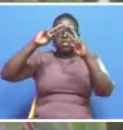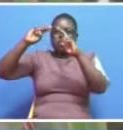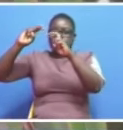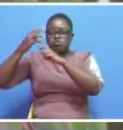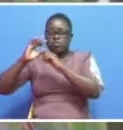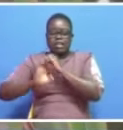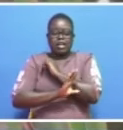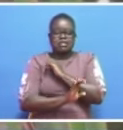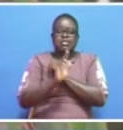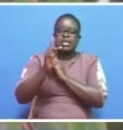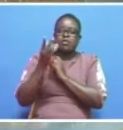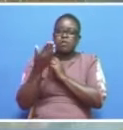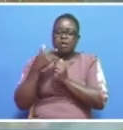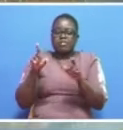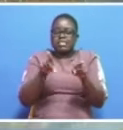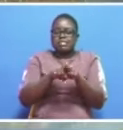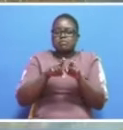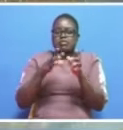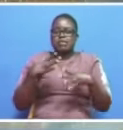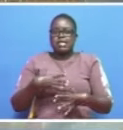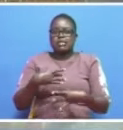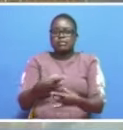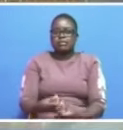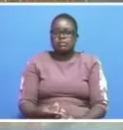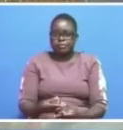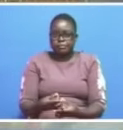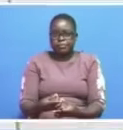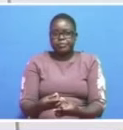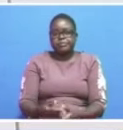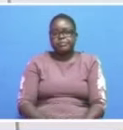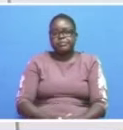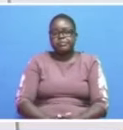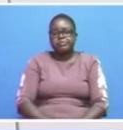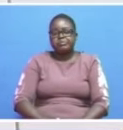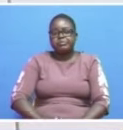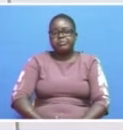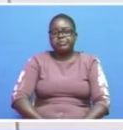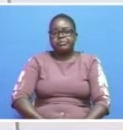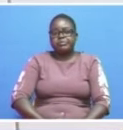pala tuina common interest vile nguwa mauvo kumafamu sini wa ilovi.